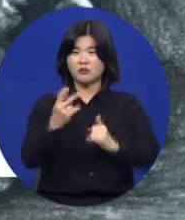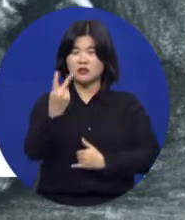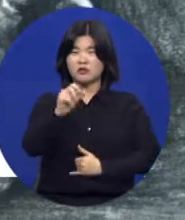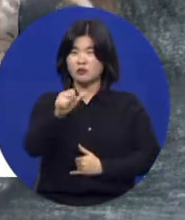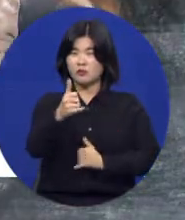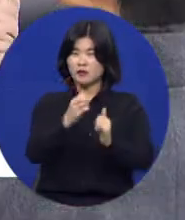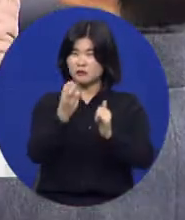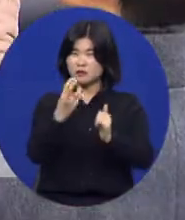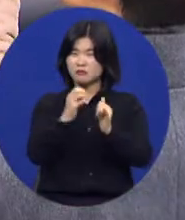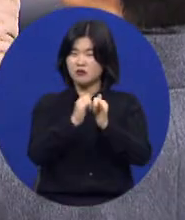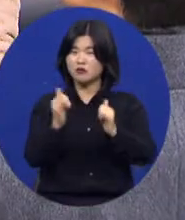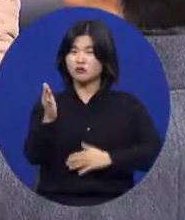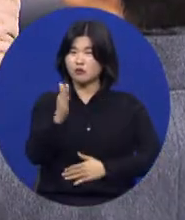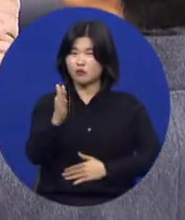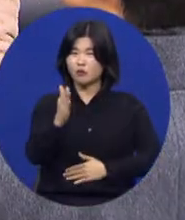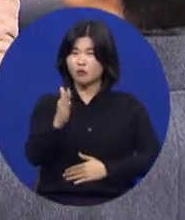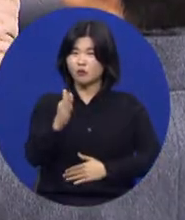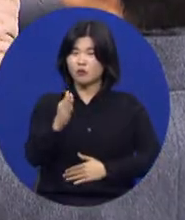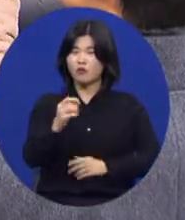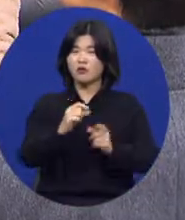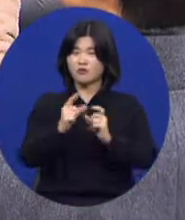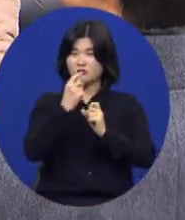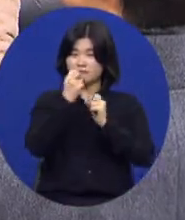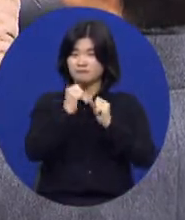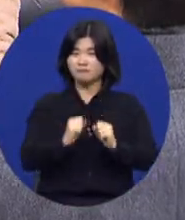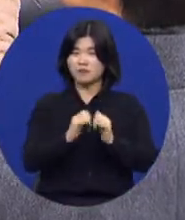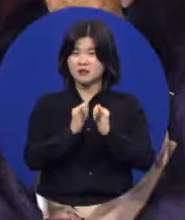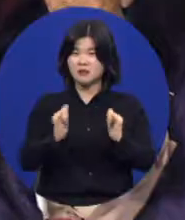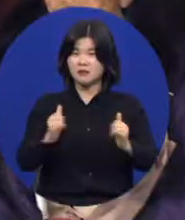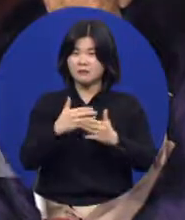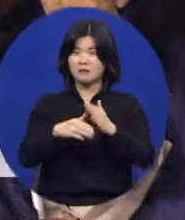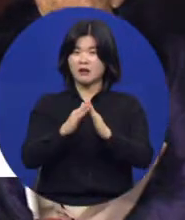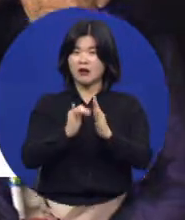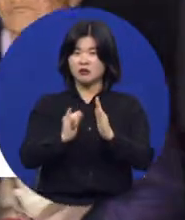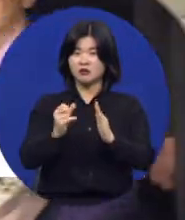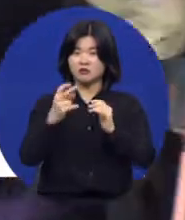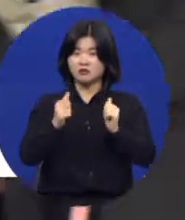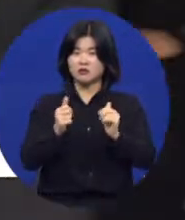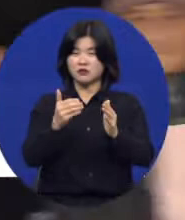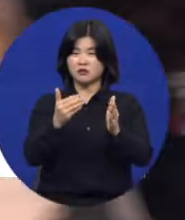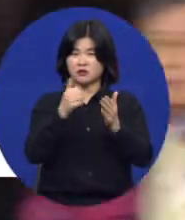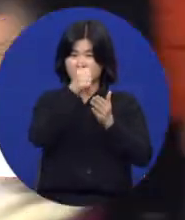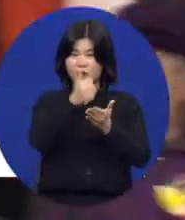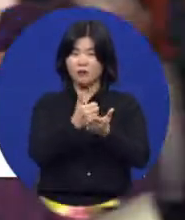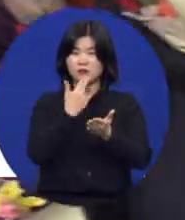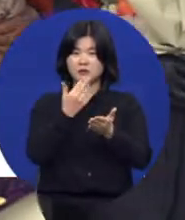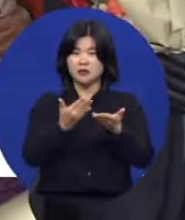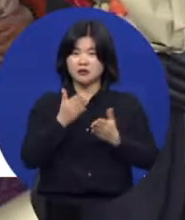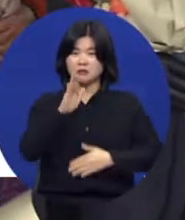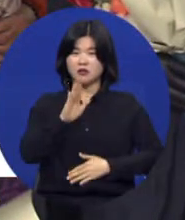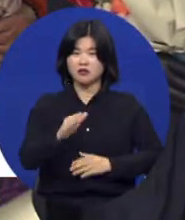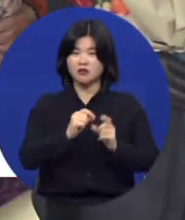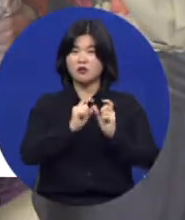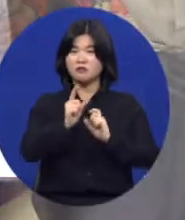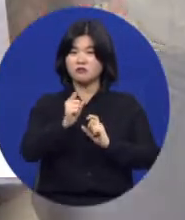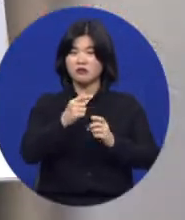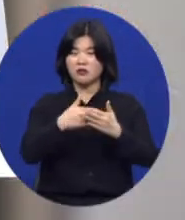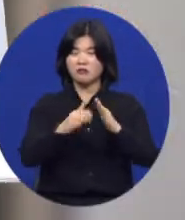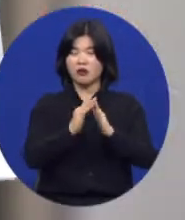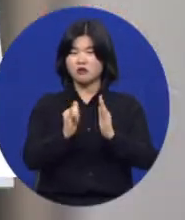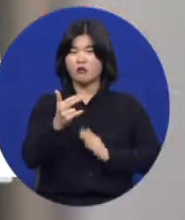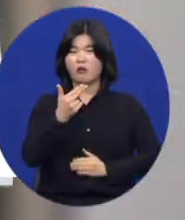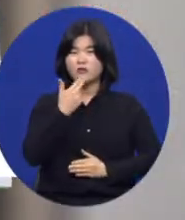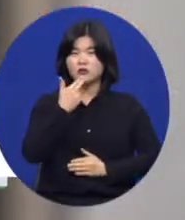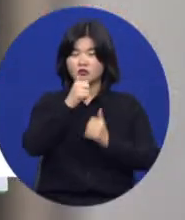2,530명. 일부 생존 수용인과 유족들이 재심을 청구해 무죄 선고를 받았지만 대부분은 유족이